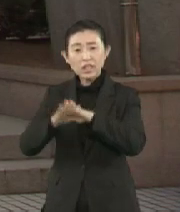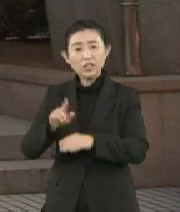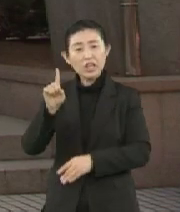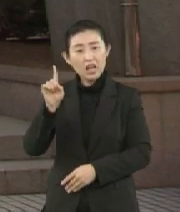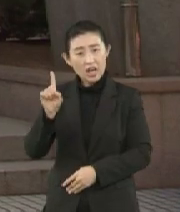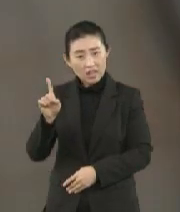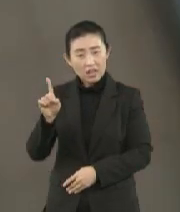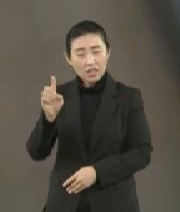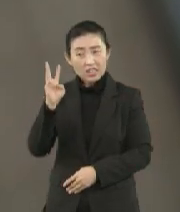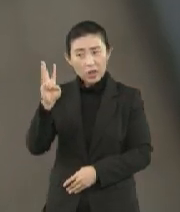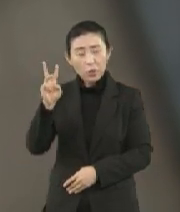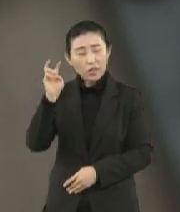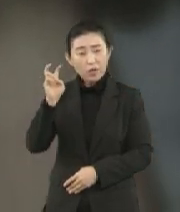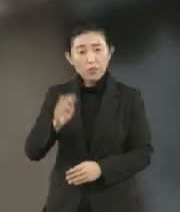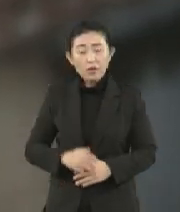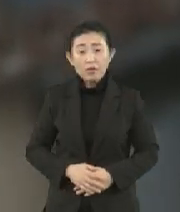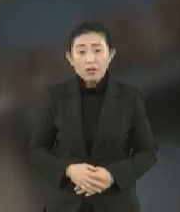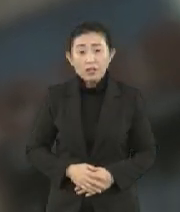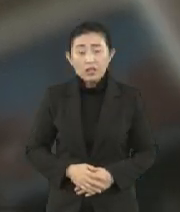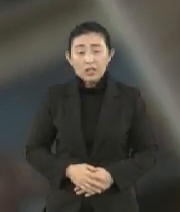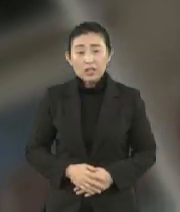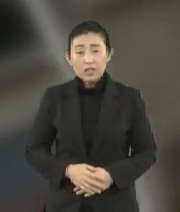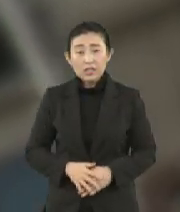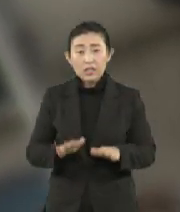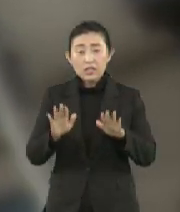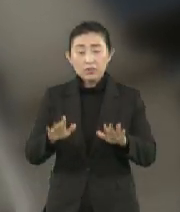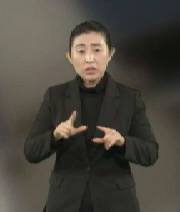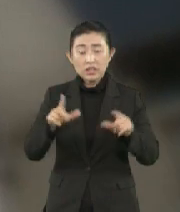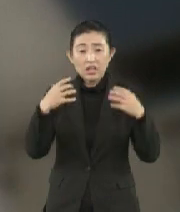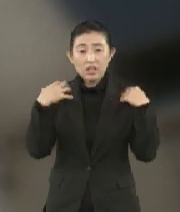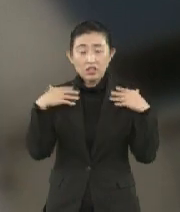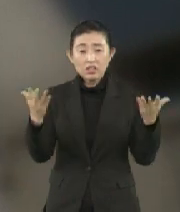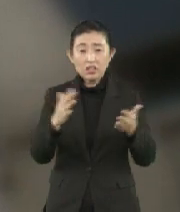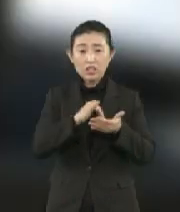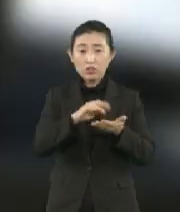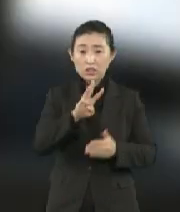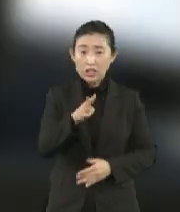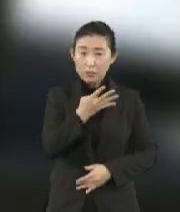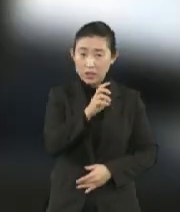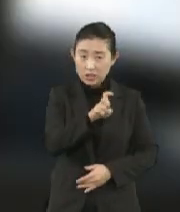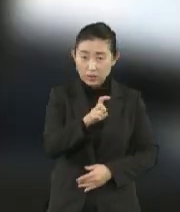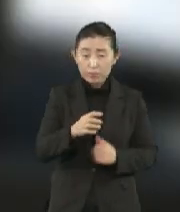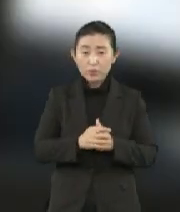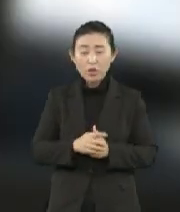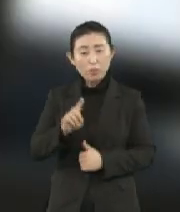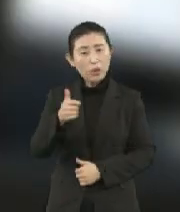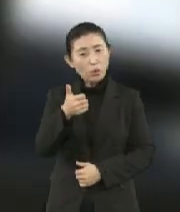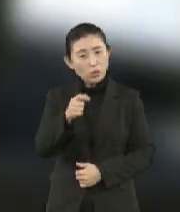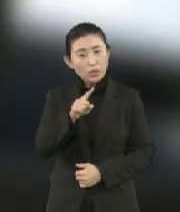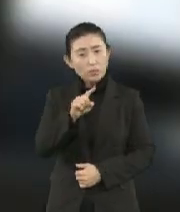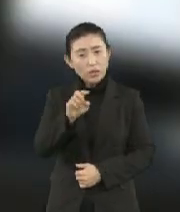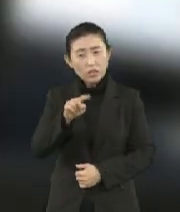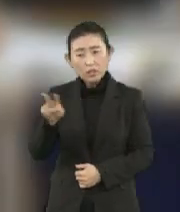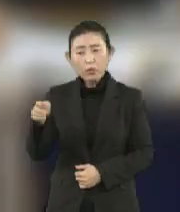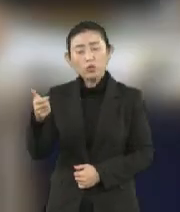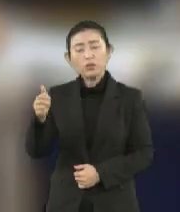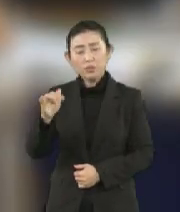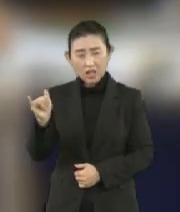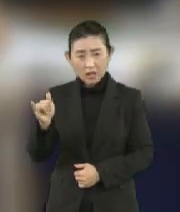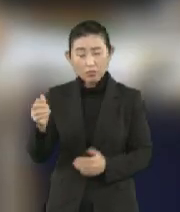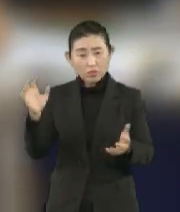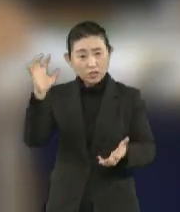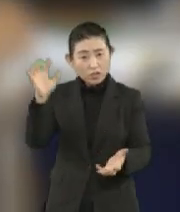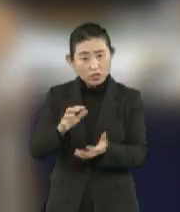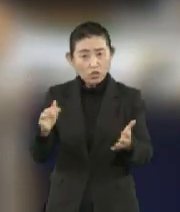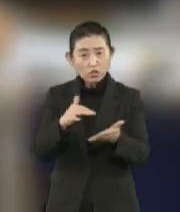곳이 거론됩니다. 이들 기관들의 직원 수는 기상청 410여 명 외에도 각각 150명에서 250명에 달해